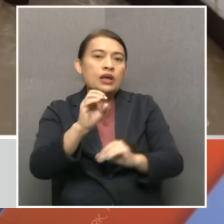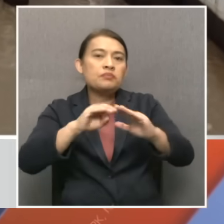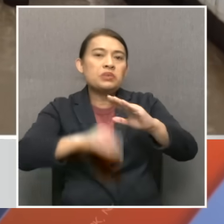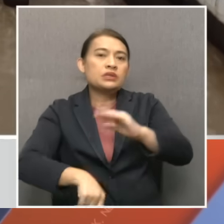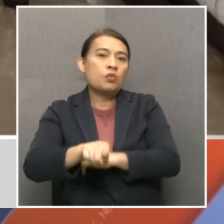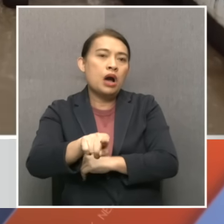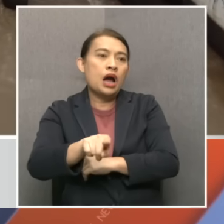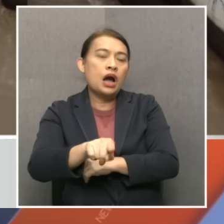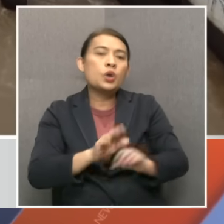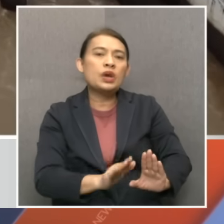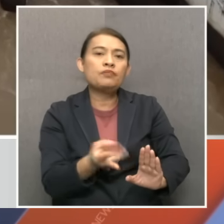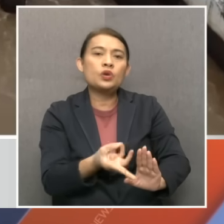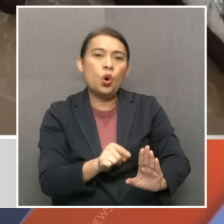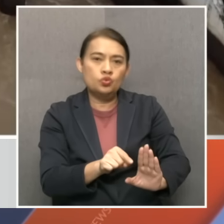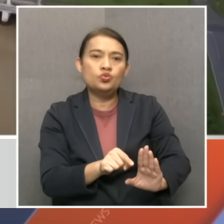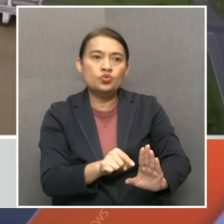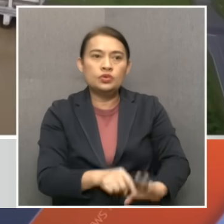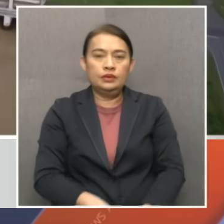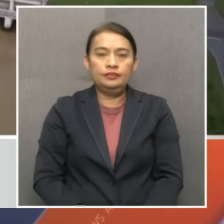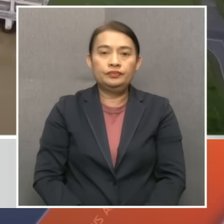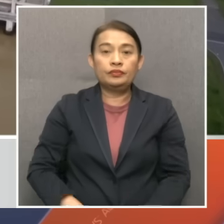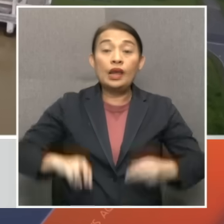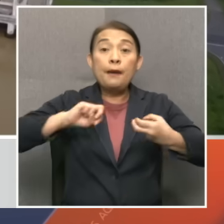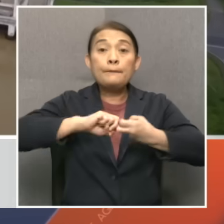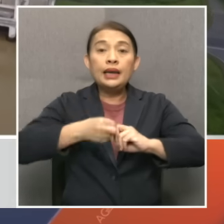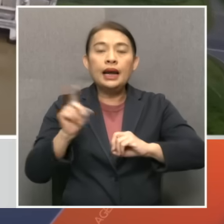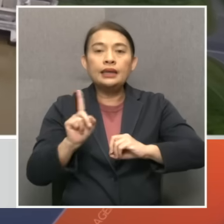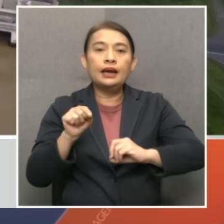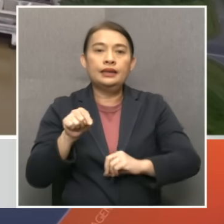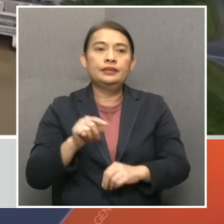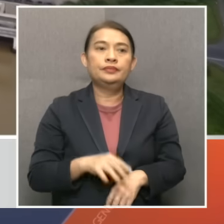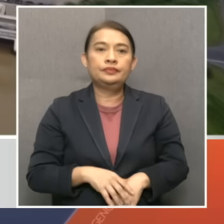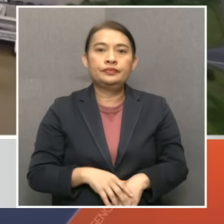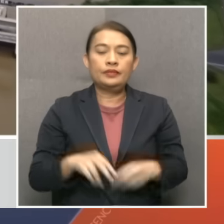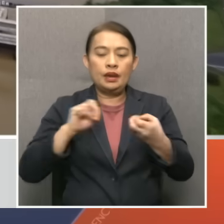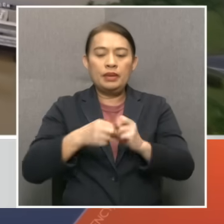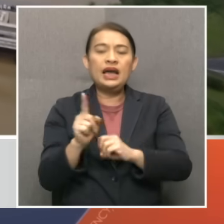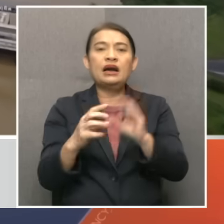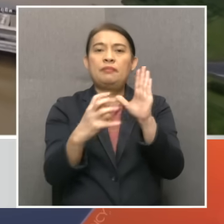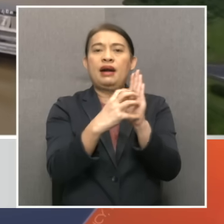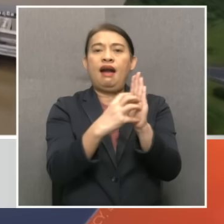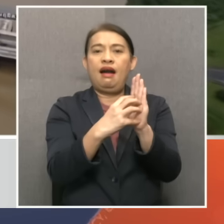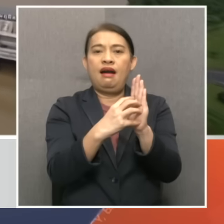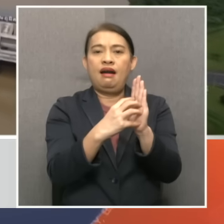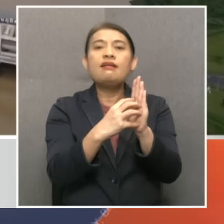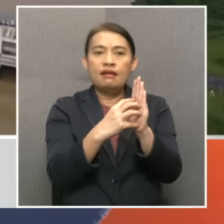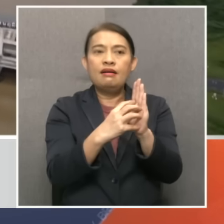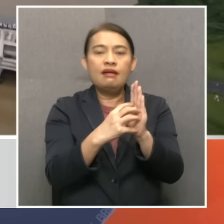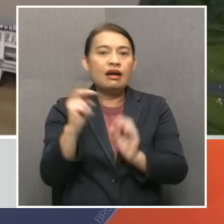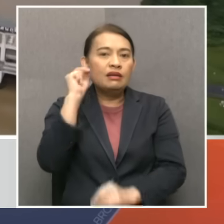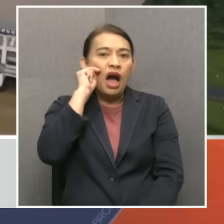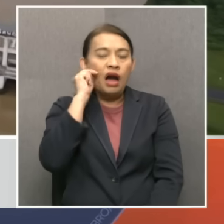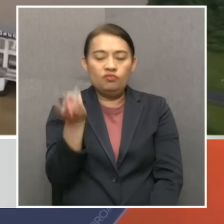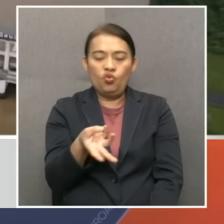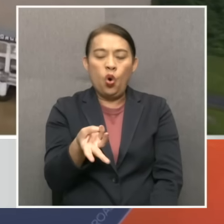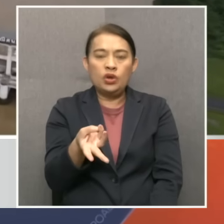ทีนี้ส่วนใหญ่เนี่ยปัญหานะครับจะเกิดขึ้นนะครับก็ในพื้นที่ภาคกลางนี่แหละเพราะว่าต้นทุนน้ำน้อยนะครับภา